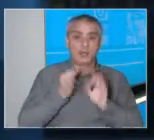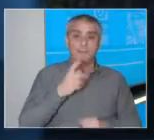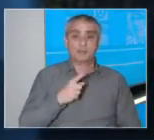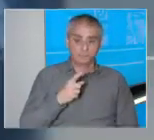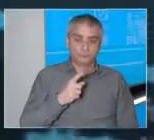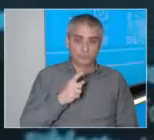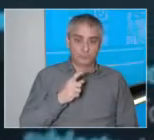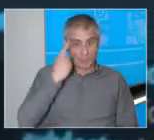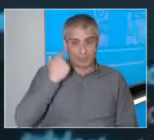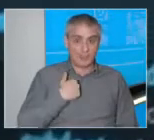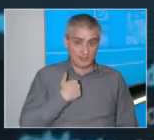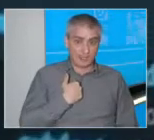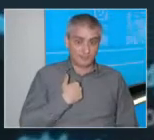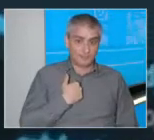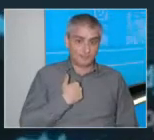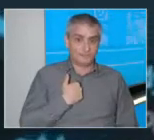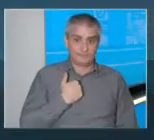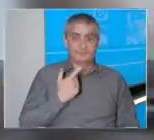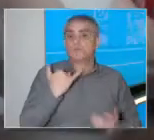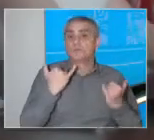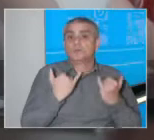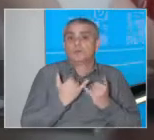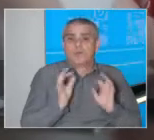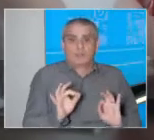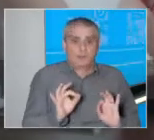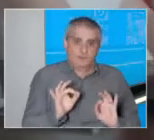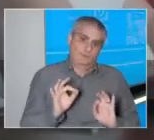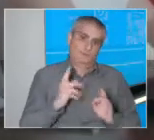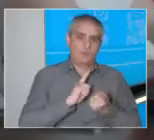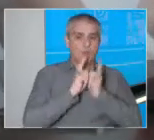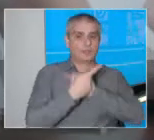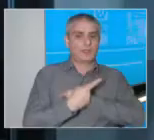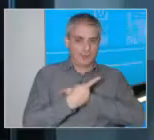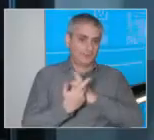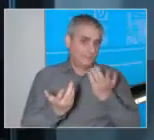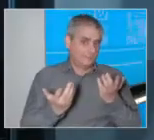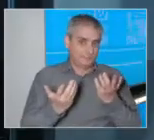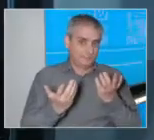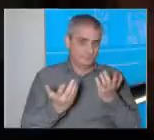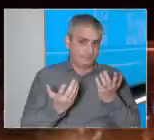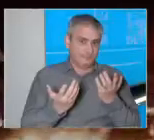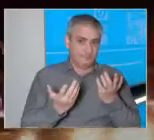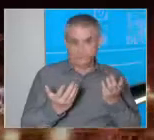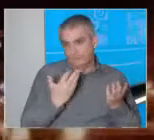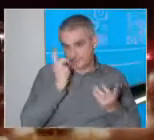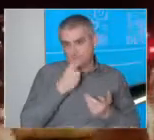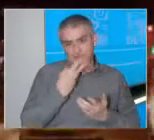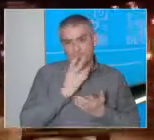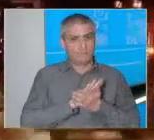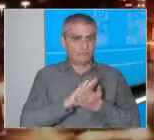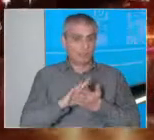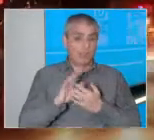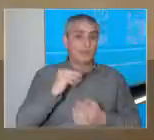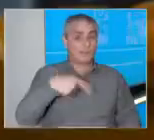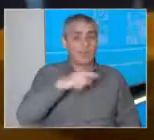המשפט, לפי דעתי, מוטעת לגמרי, ובואו נתרגם אותה ללשון של יהודים מהיישוב.